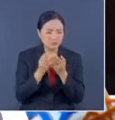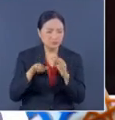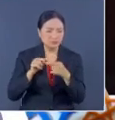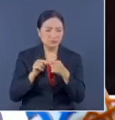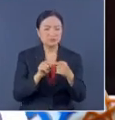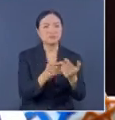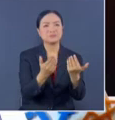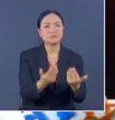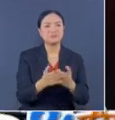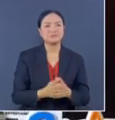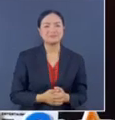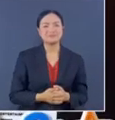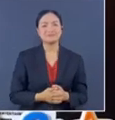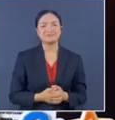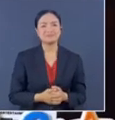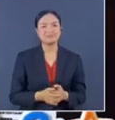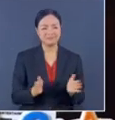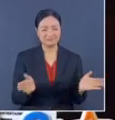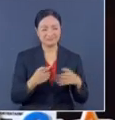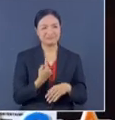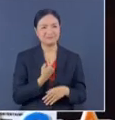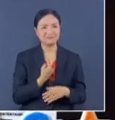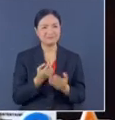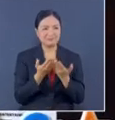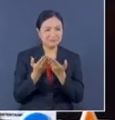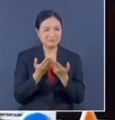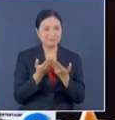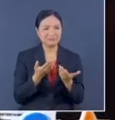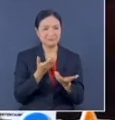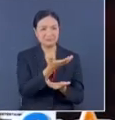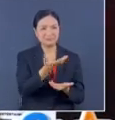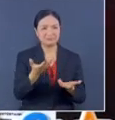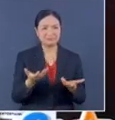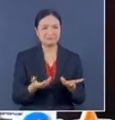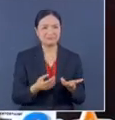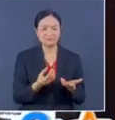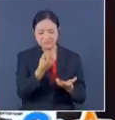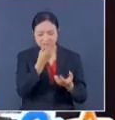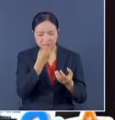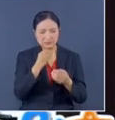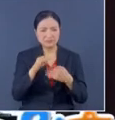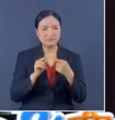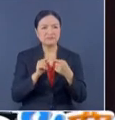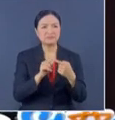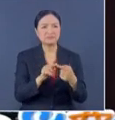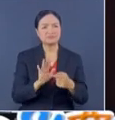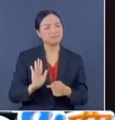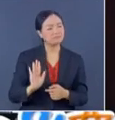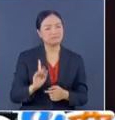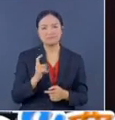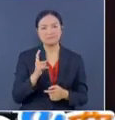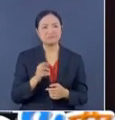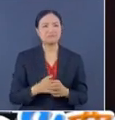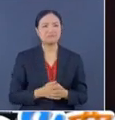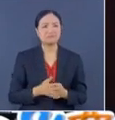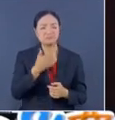ฟิลเป็นยังไงบ้างครับเป่าเค้กจะห้องนอนคนเดียวไ หมคือเค้กเยอะมากคือถ้ากินต่อเนื่องต่อไปเนี้ยก็จะต้องตัดขาแล้วเพรา